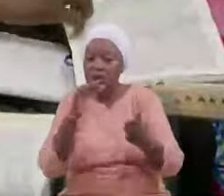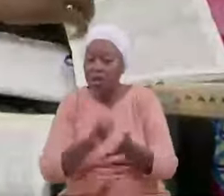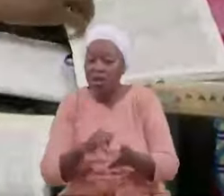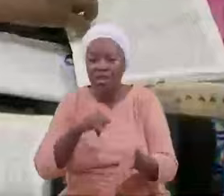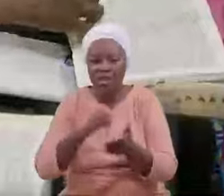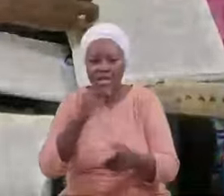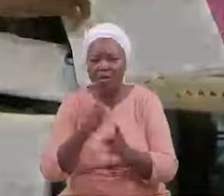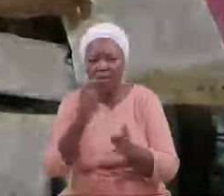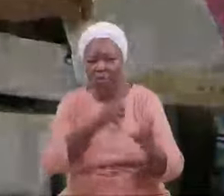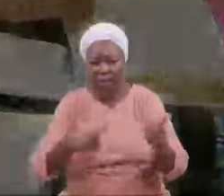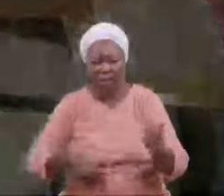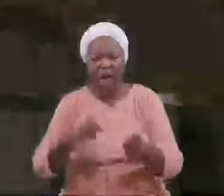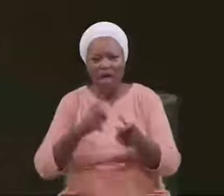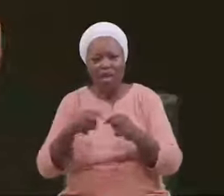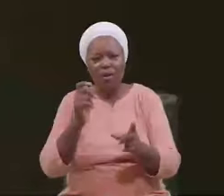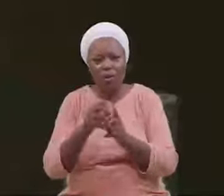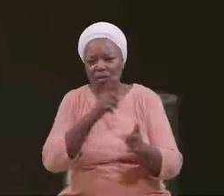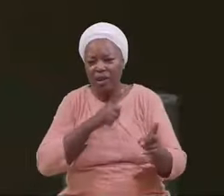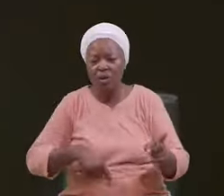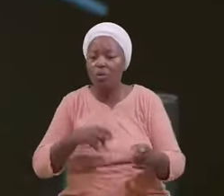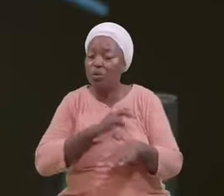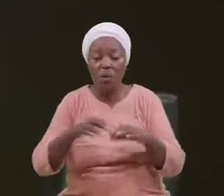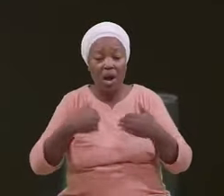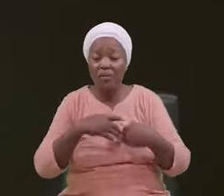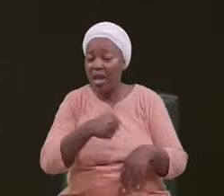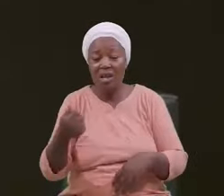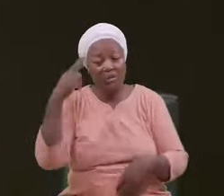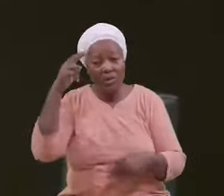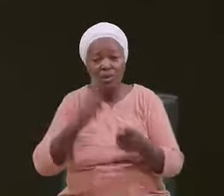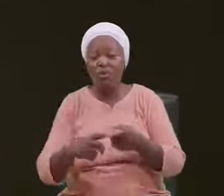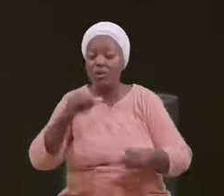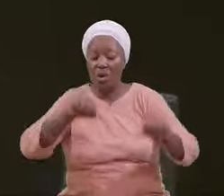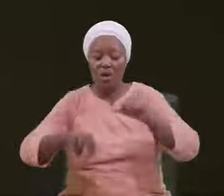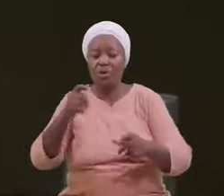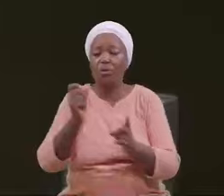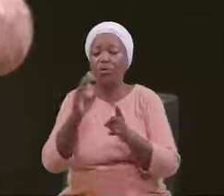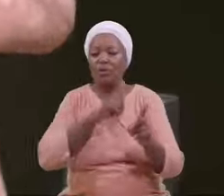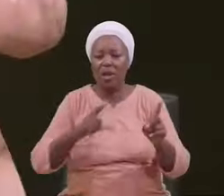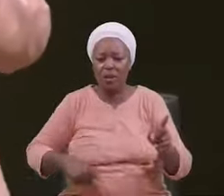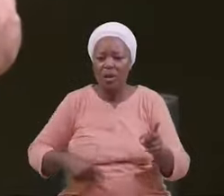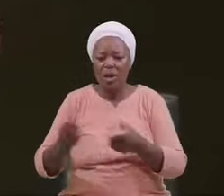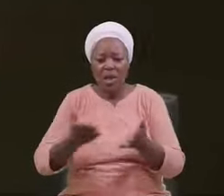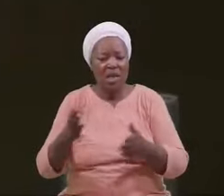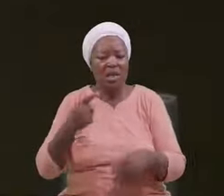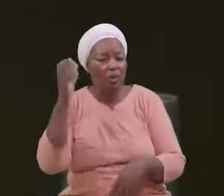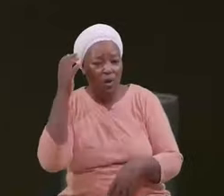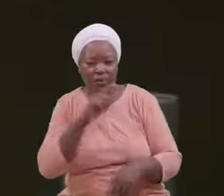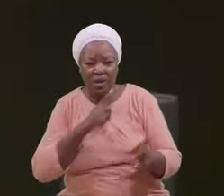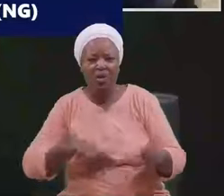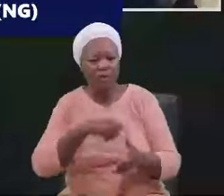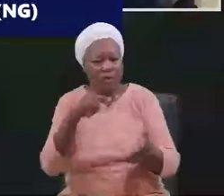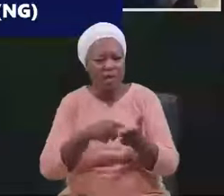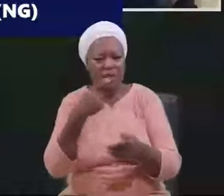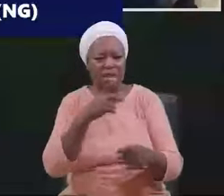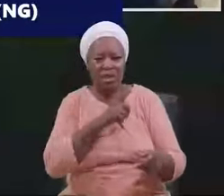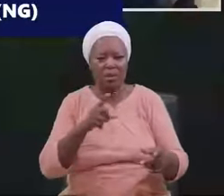On n'a pas raison de douter de Dieu. Écoutez la parole de l'Éternel. Ainsi parle l'Éternel.